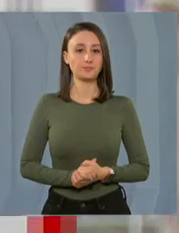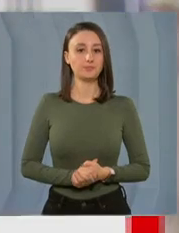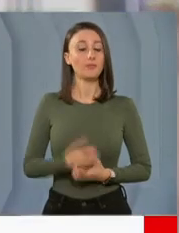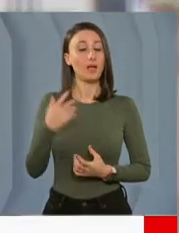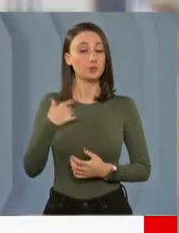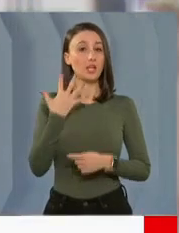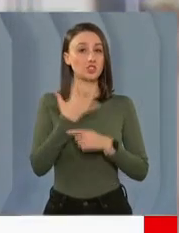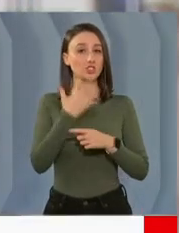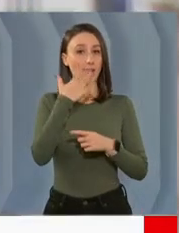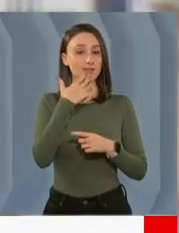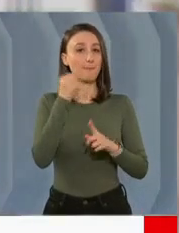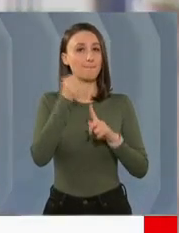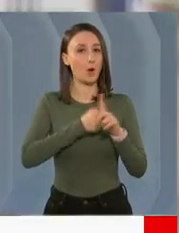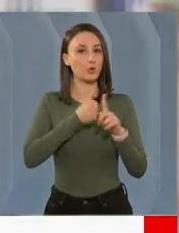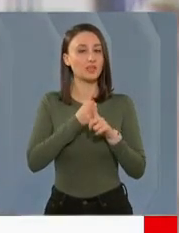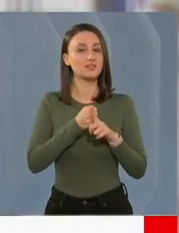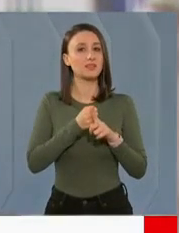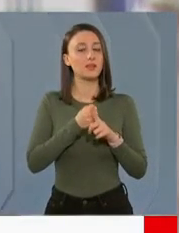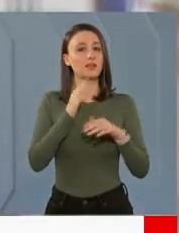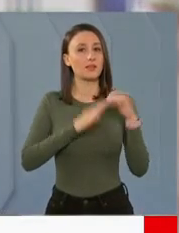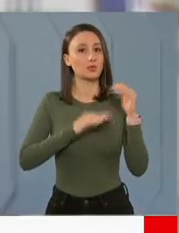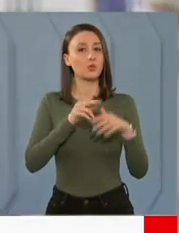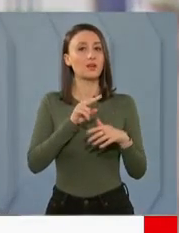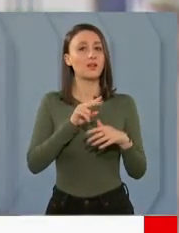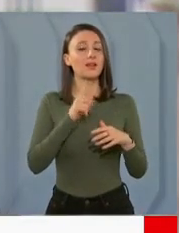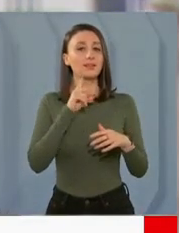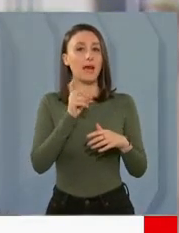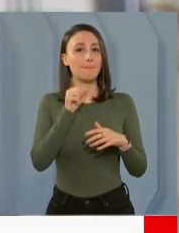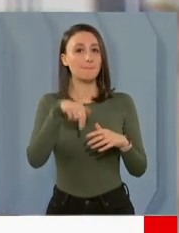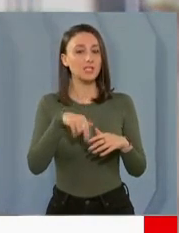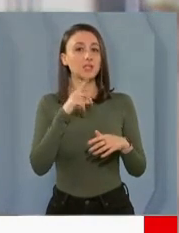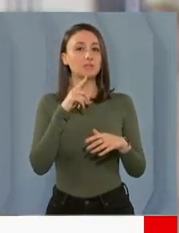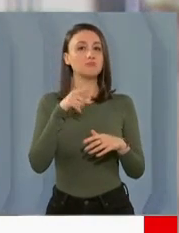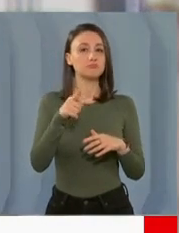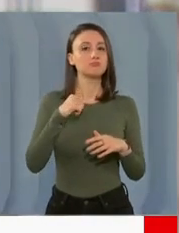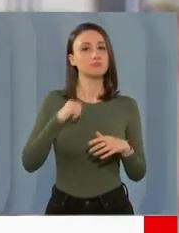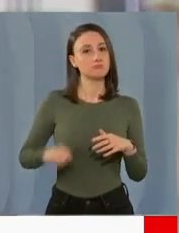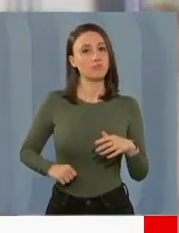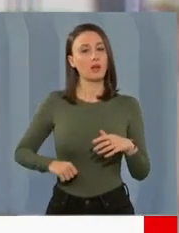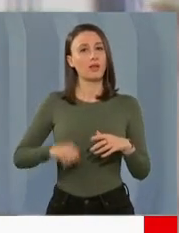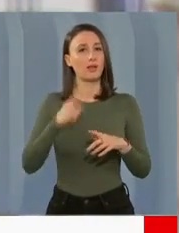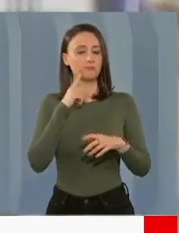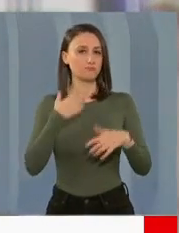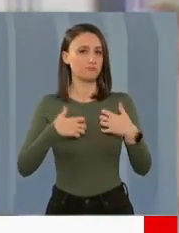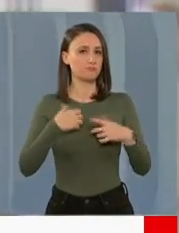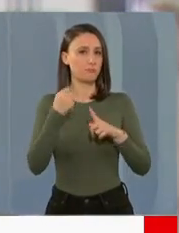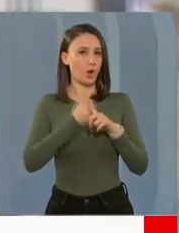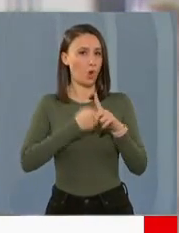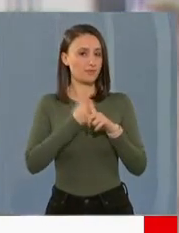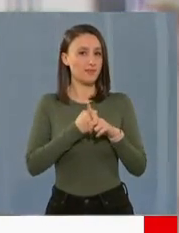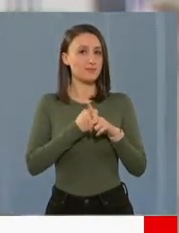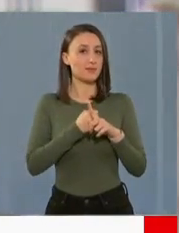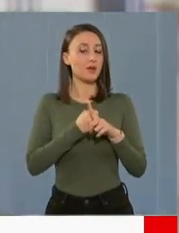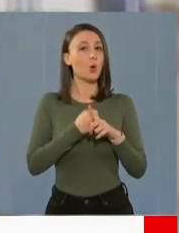A fost a cincea zi de protest la șantierul naval Damen din Mangalia. Tensiunile cresc în urma protestelor spontane consecutive din